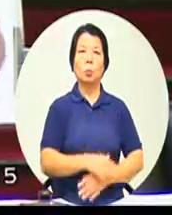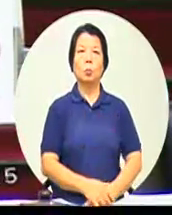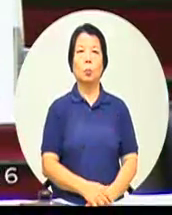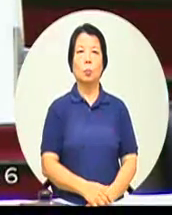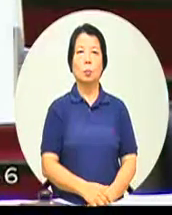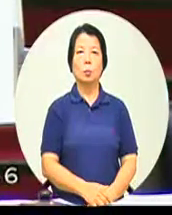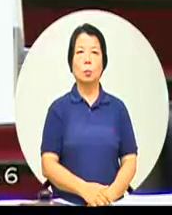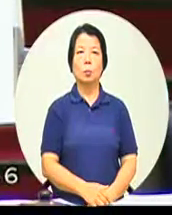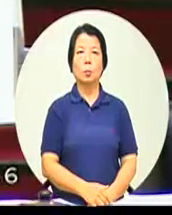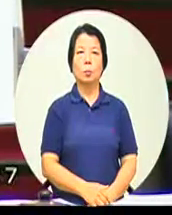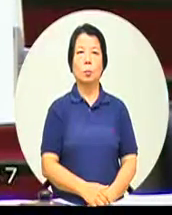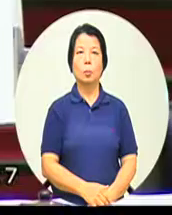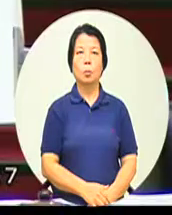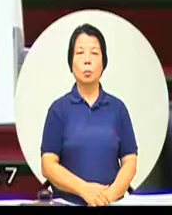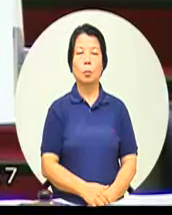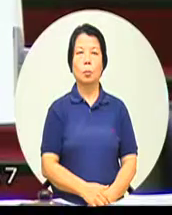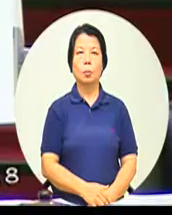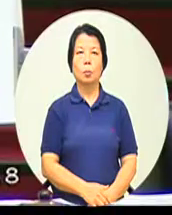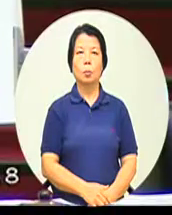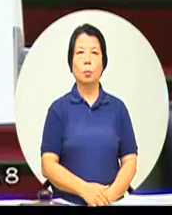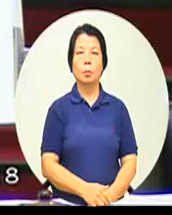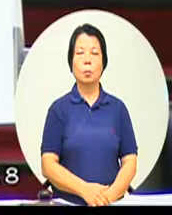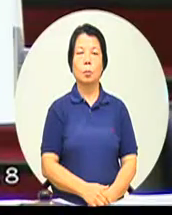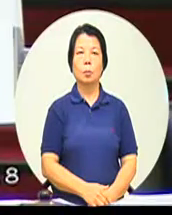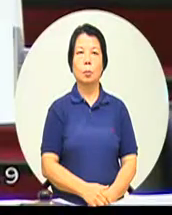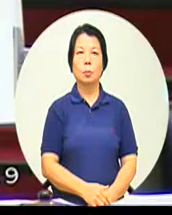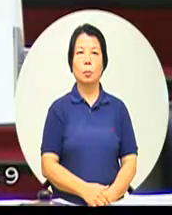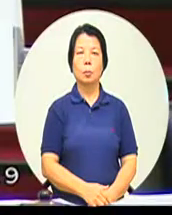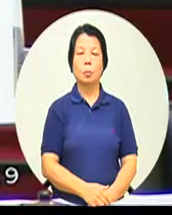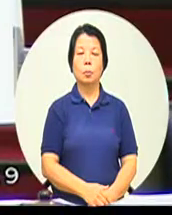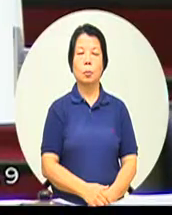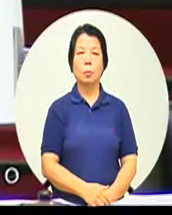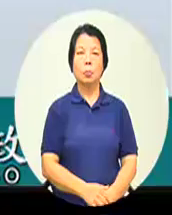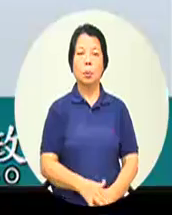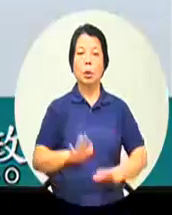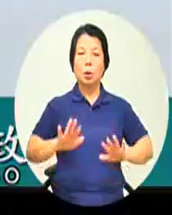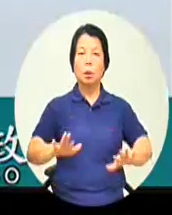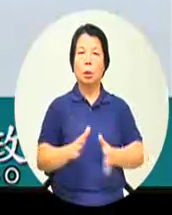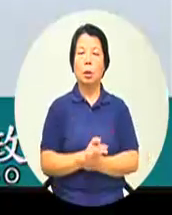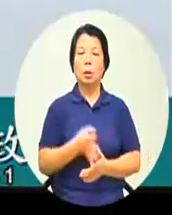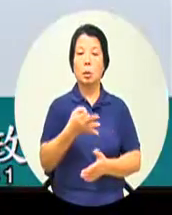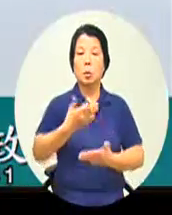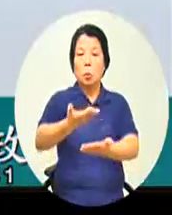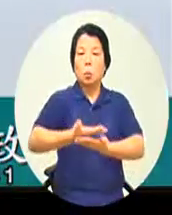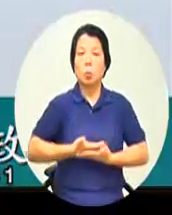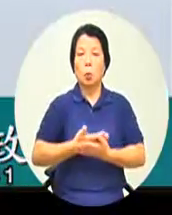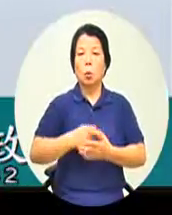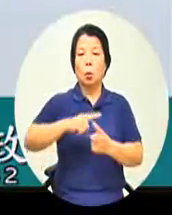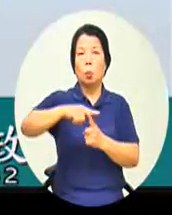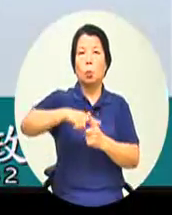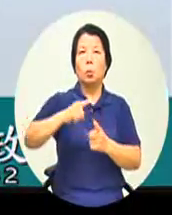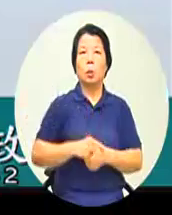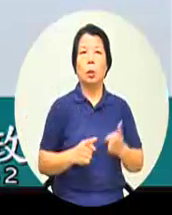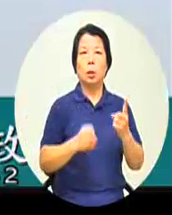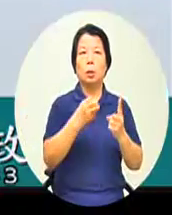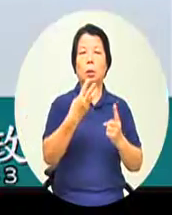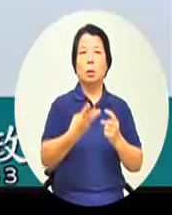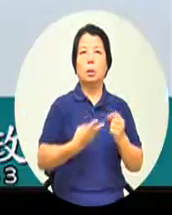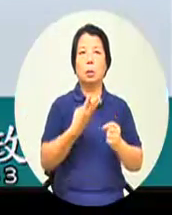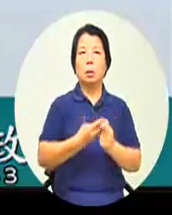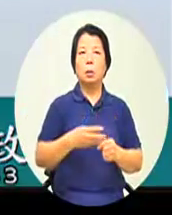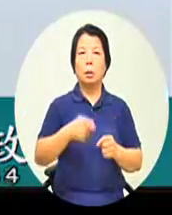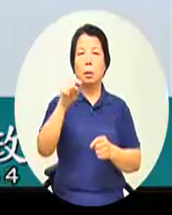下，接下来啊，现在你们的社会标准啊，103年是安